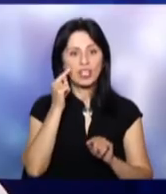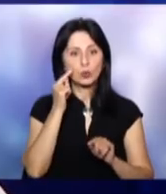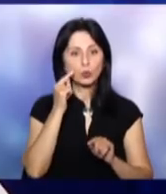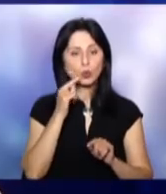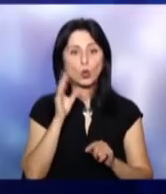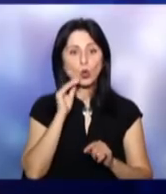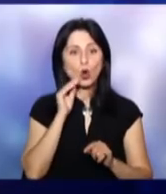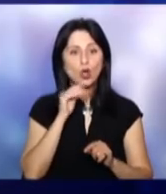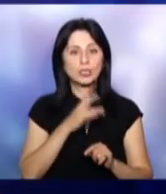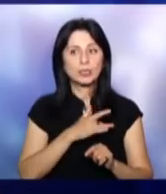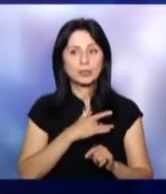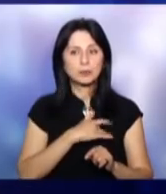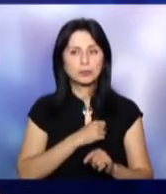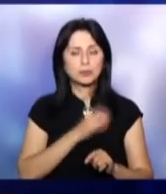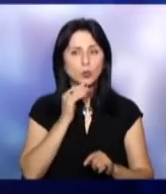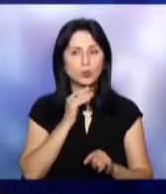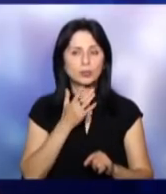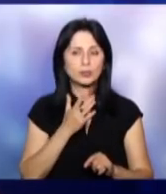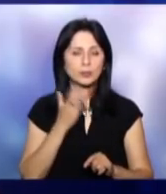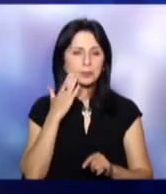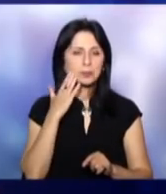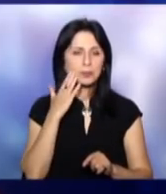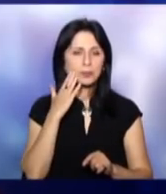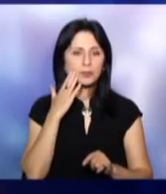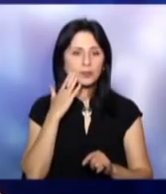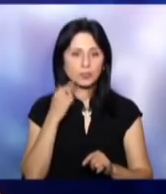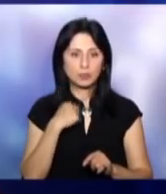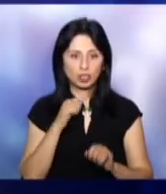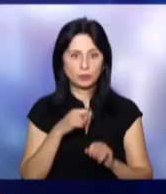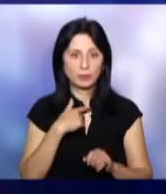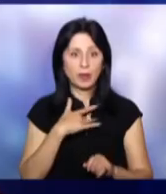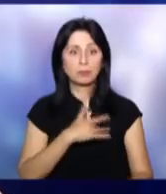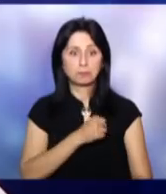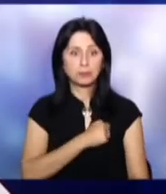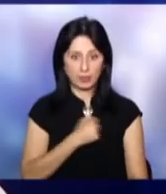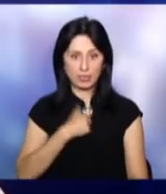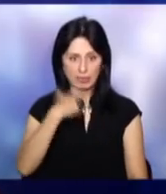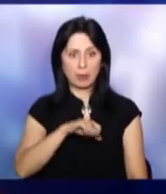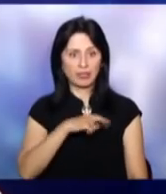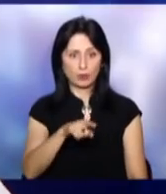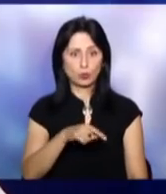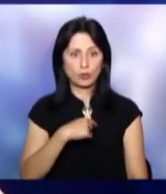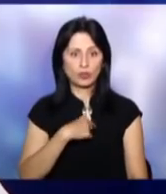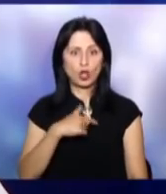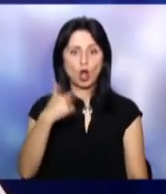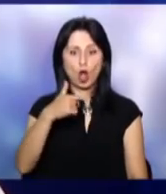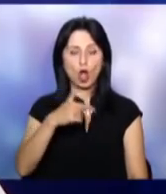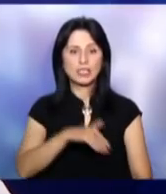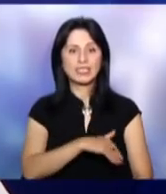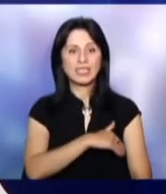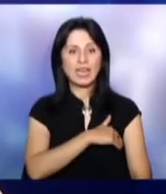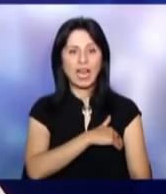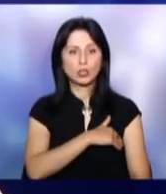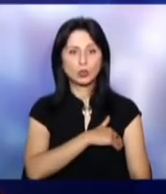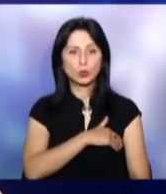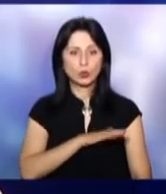რომ როდის გვიჩქარდება კიდევ გული. მე მაგალითად ჩემ და სამარცხვინო შემიძლია ვთქვა, რომ გული მიჩქარდება 20 გრადუსი